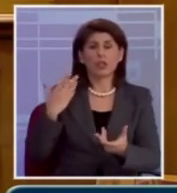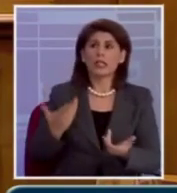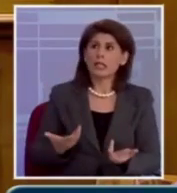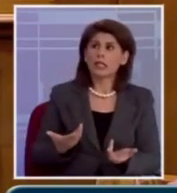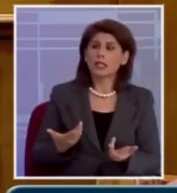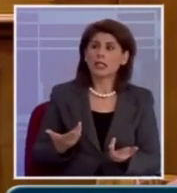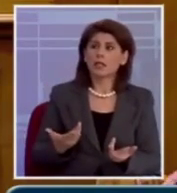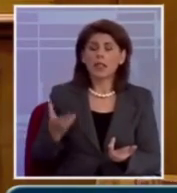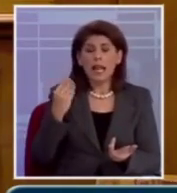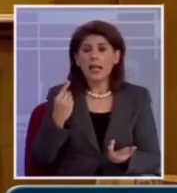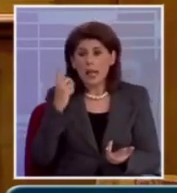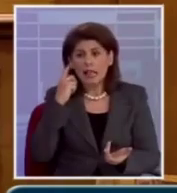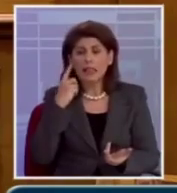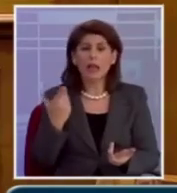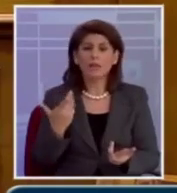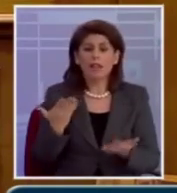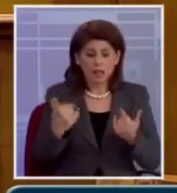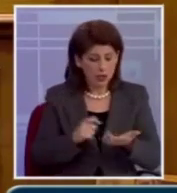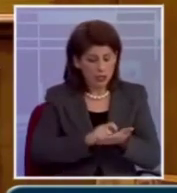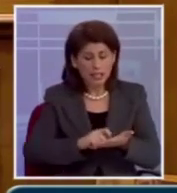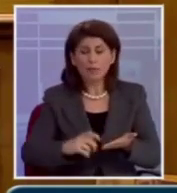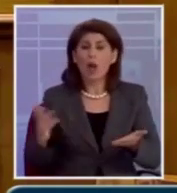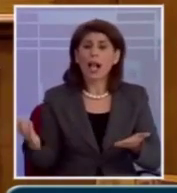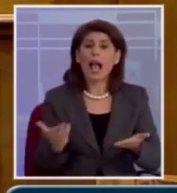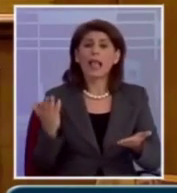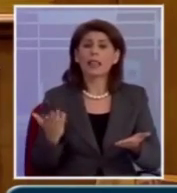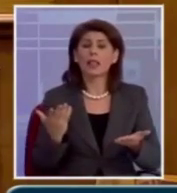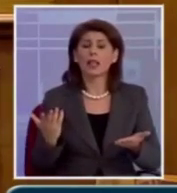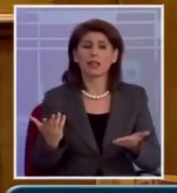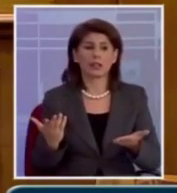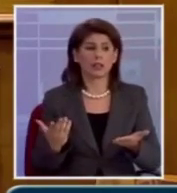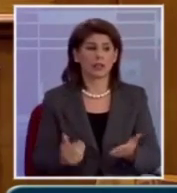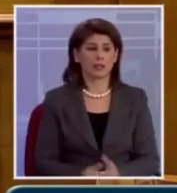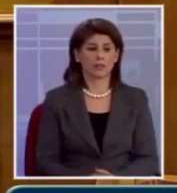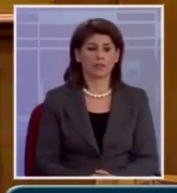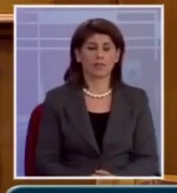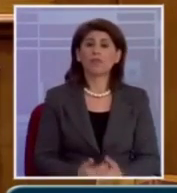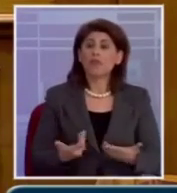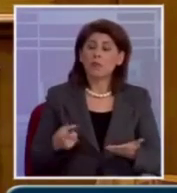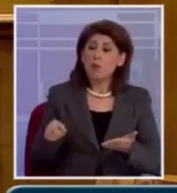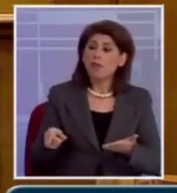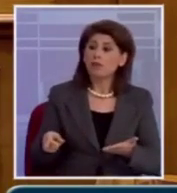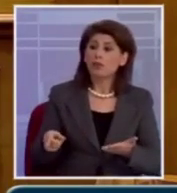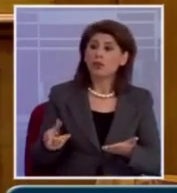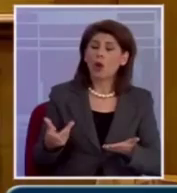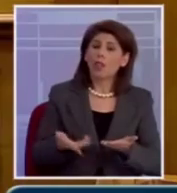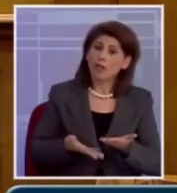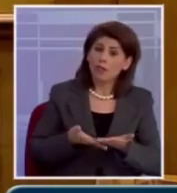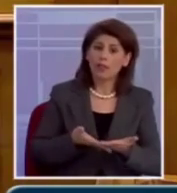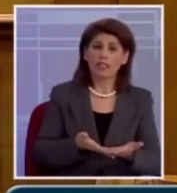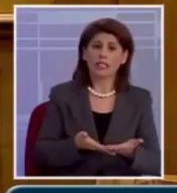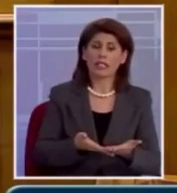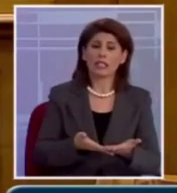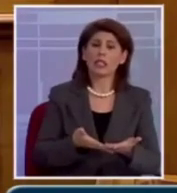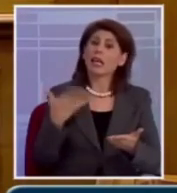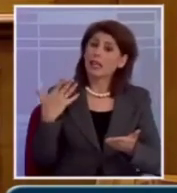δεν έχω να σημειώσω κάτι το οποίο θα συμβάλλει στο να είναι